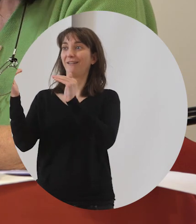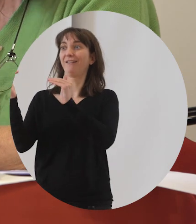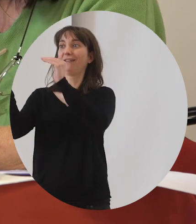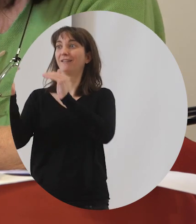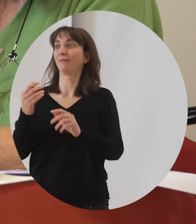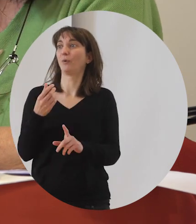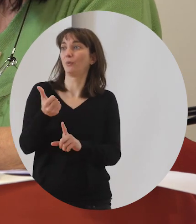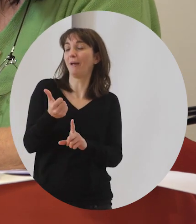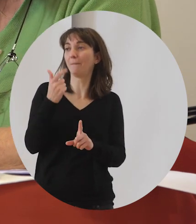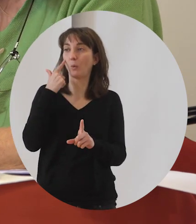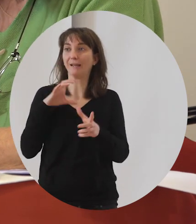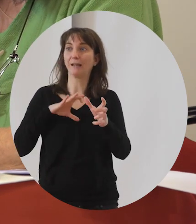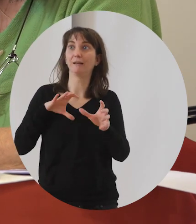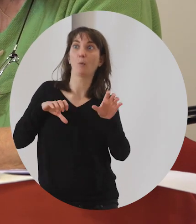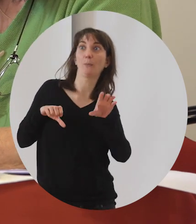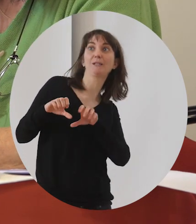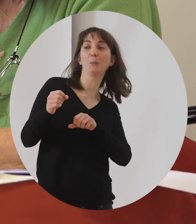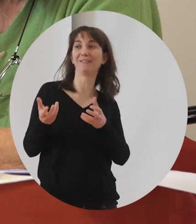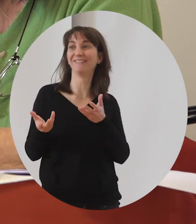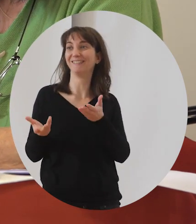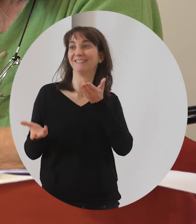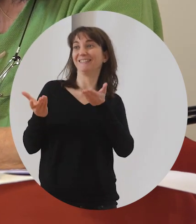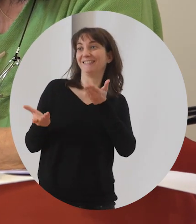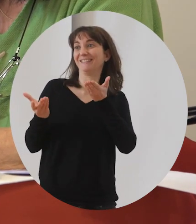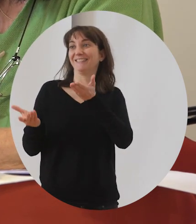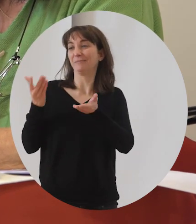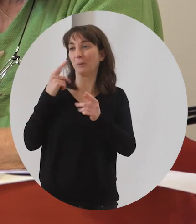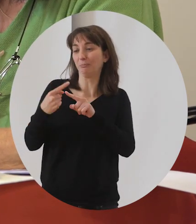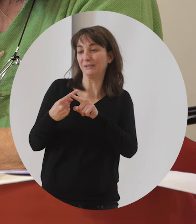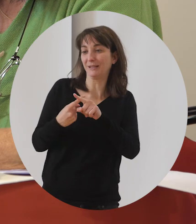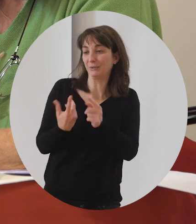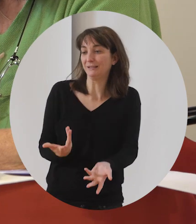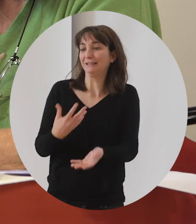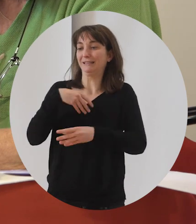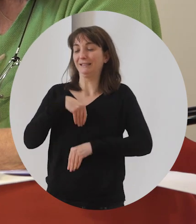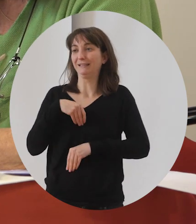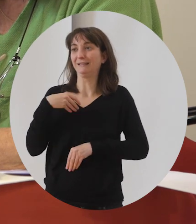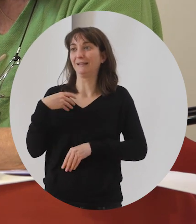expérimenter les différents modes de compensation et que ça puisse s'intégrer de manière progressive.